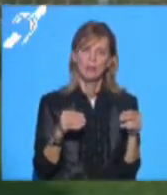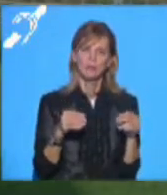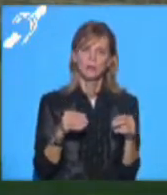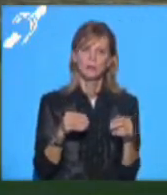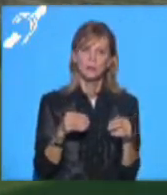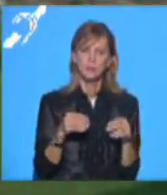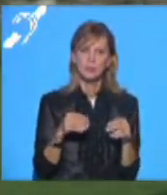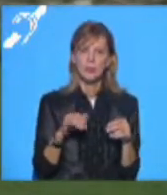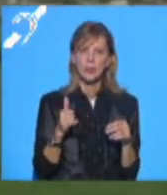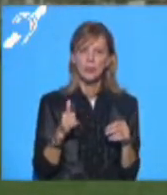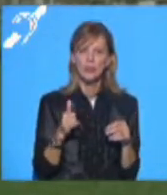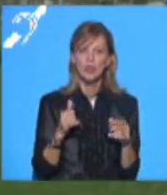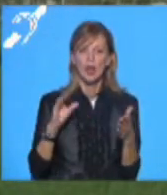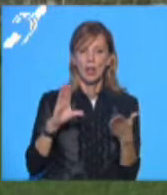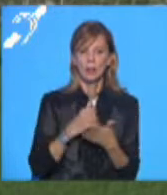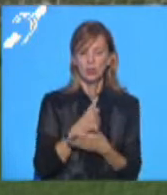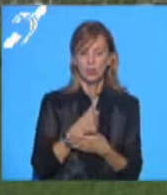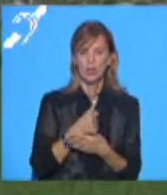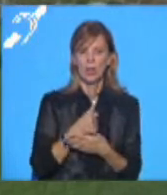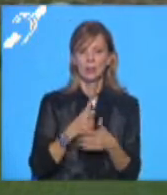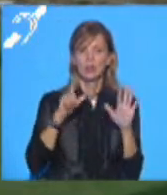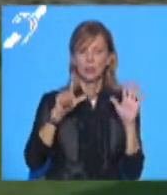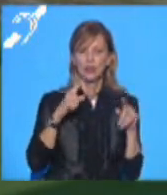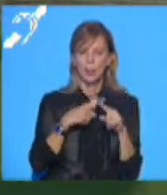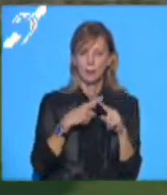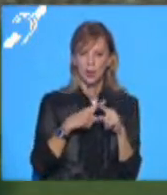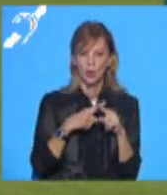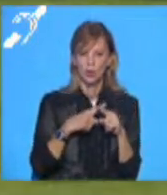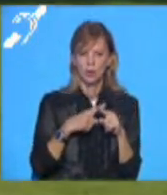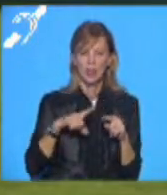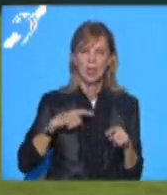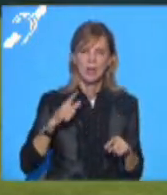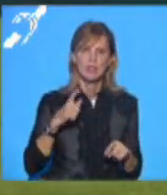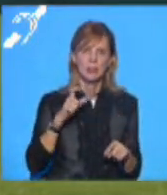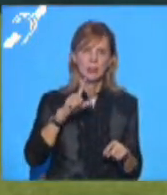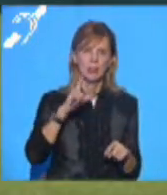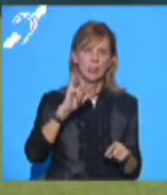Espanyol, CFR Cluj și Al-Shabab. Lituanianul va lupta pentru